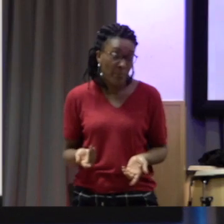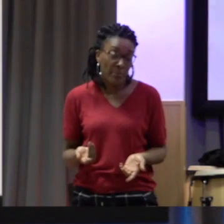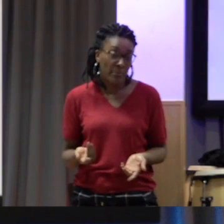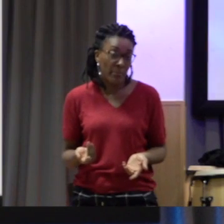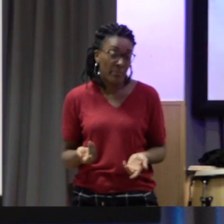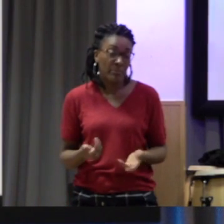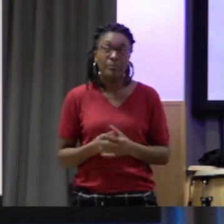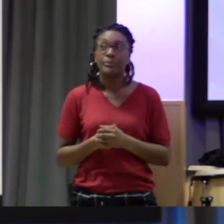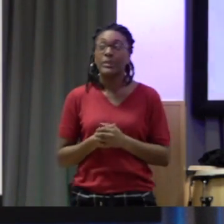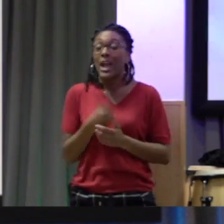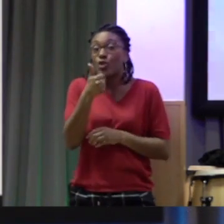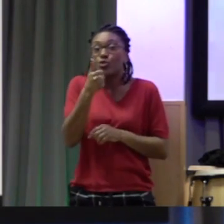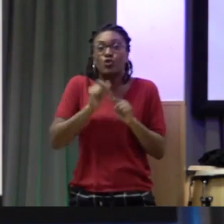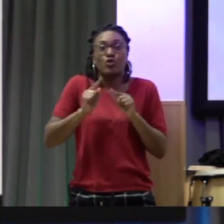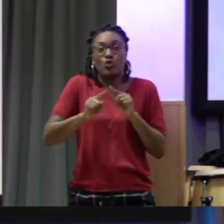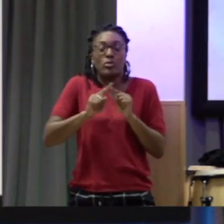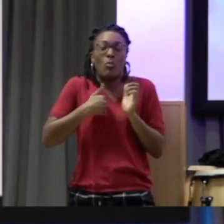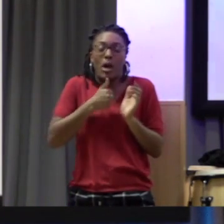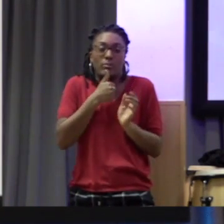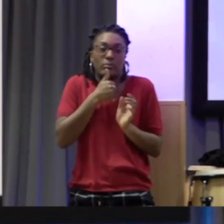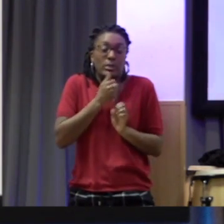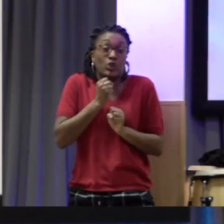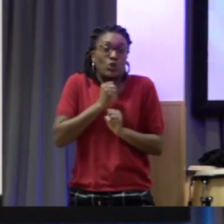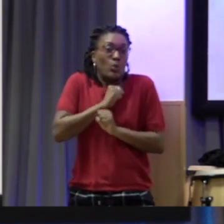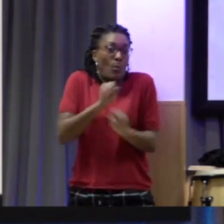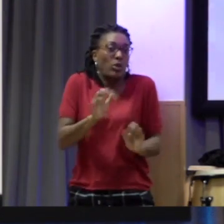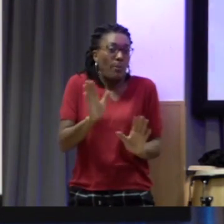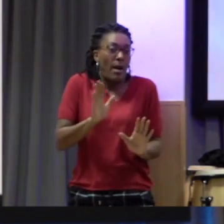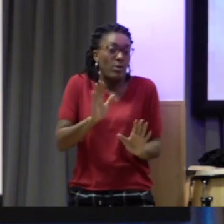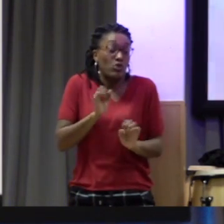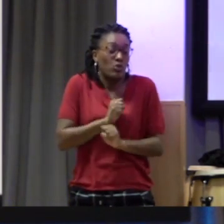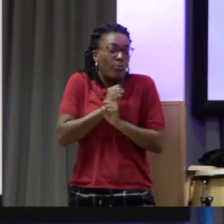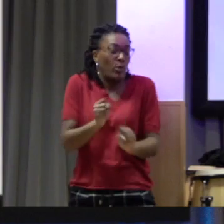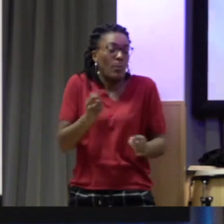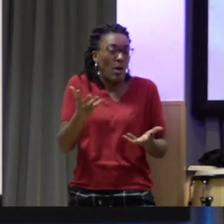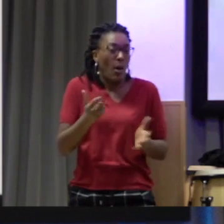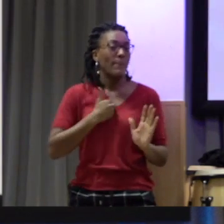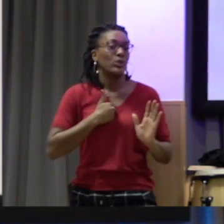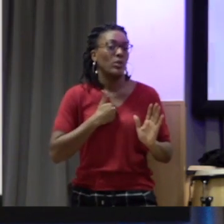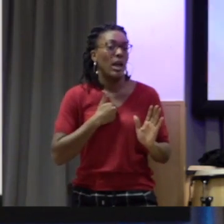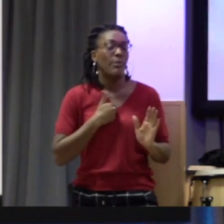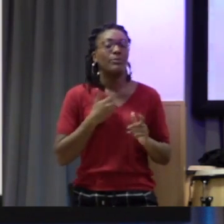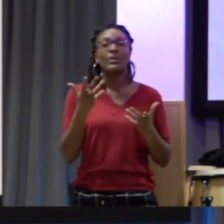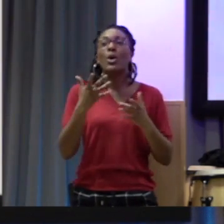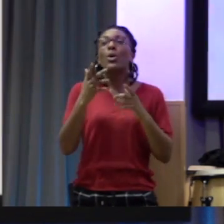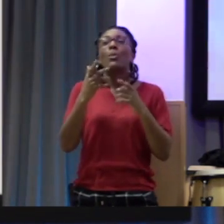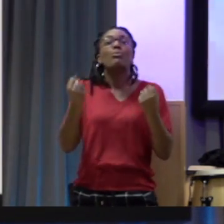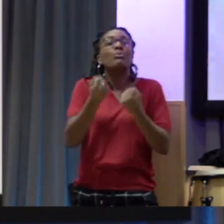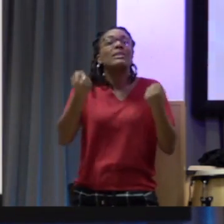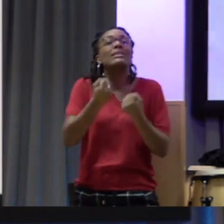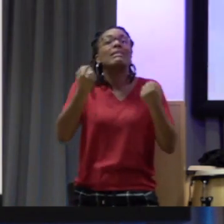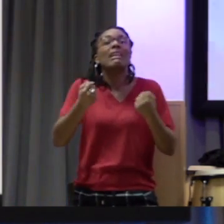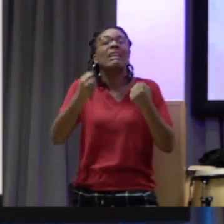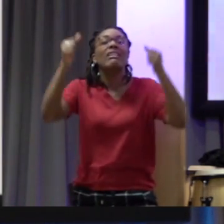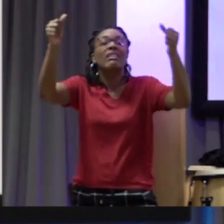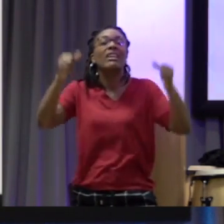J'ai une chose dont je ne supporte pas, et ça c'est personnel. Les publicités des évangélisations où on dit « Venez, Jésus-Christ